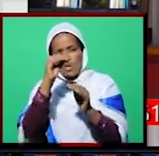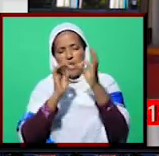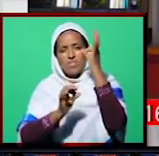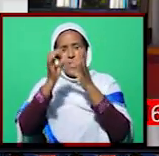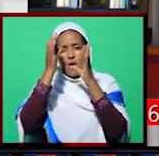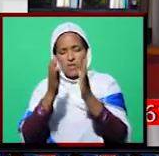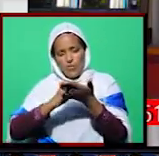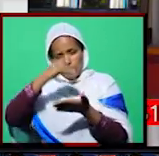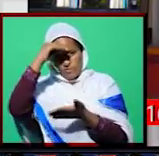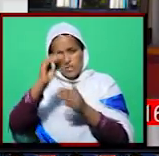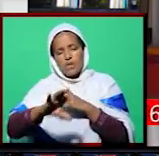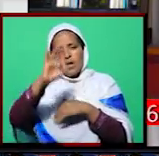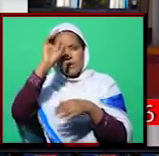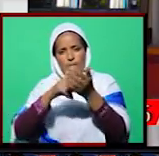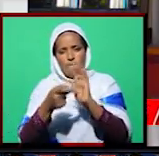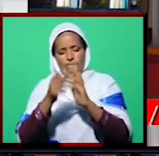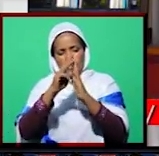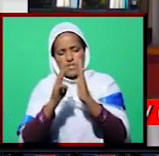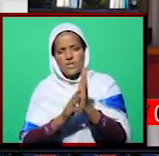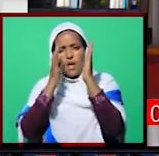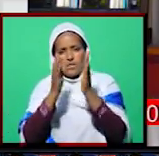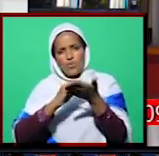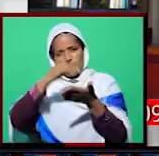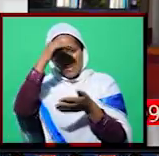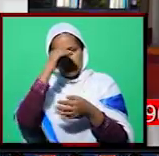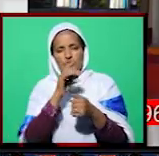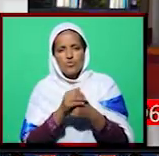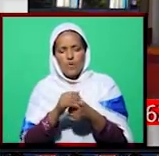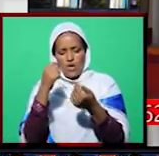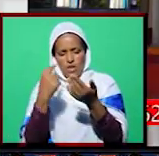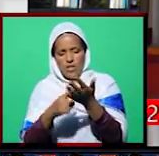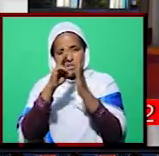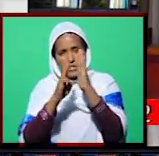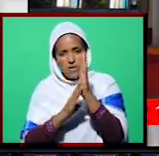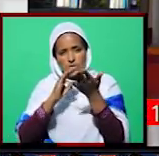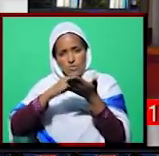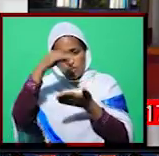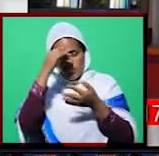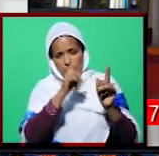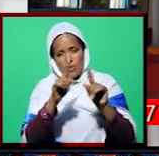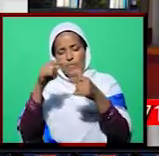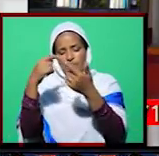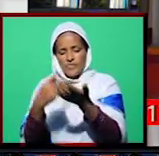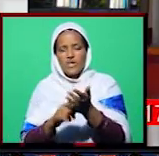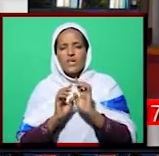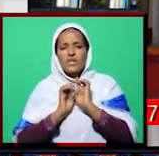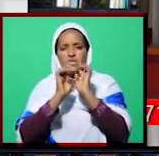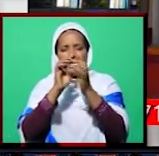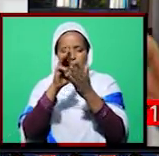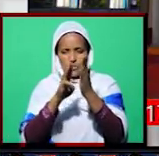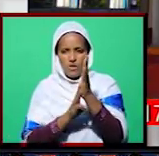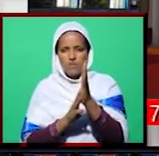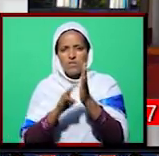ቅዳሴን አዘጋጅተዋል። እና ታሪካዊ ትምህርት እናገኛለን ማለት ነው። ሌላው ስርዓታዊ ትምህርት ነው። ይህ ስርዓታዊ ትምህርት ደግሞ